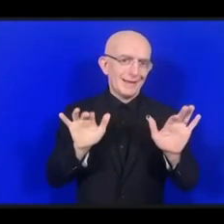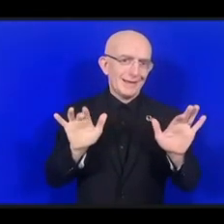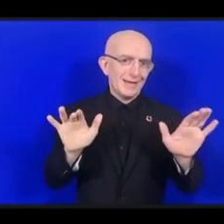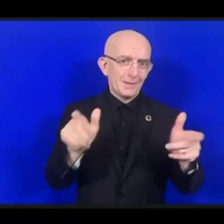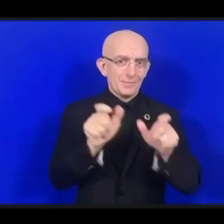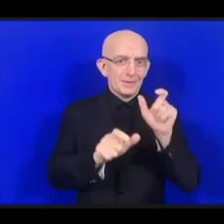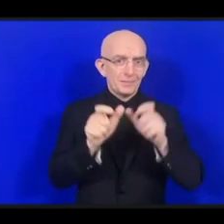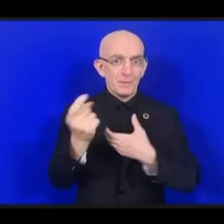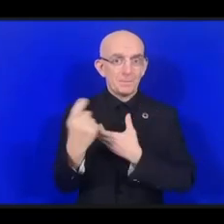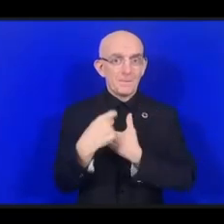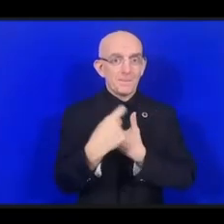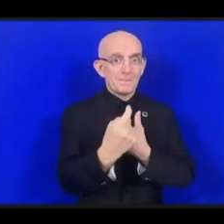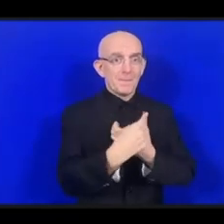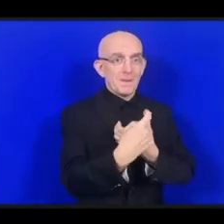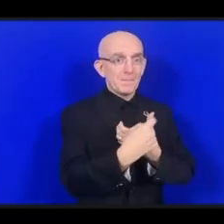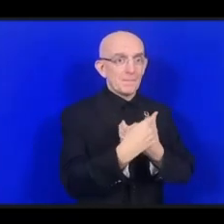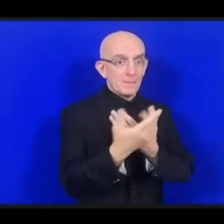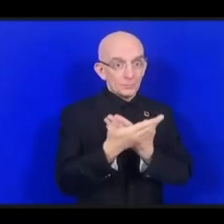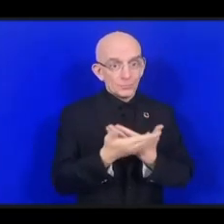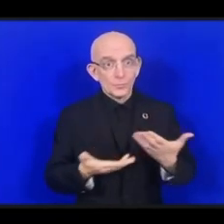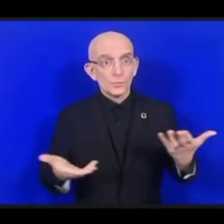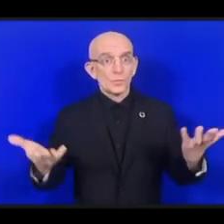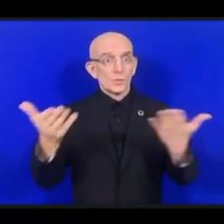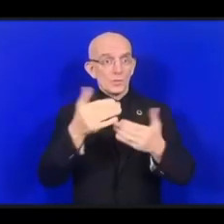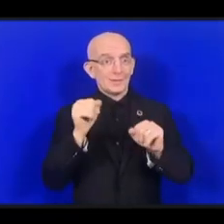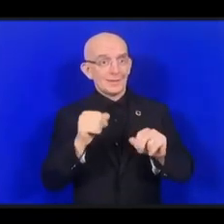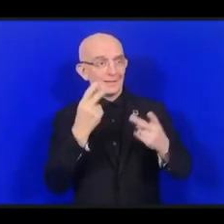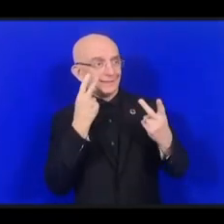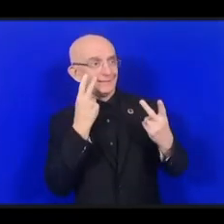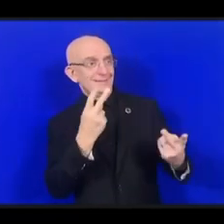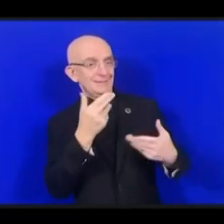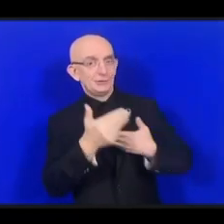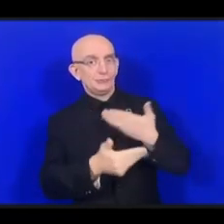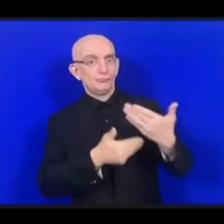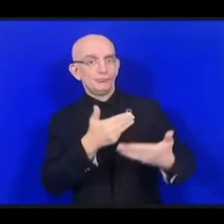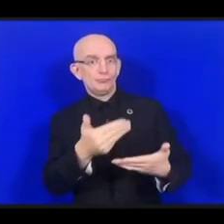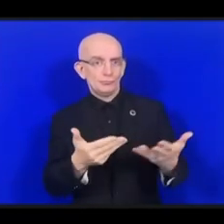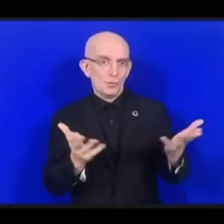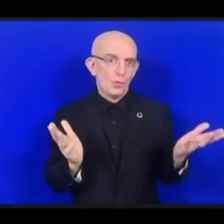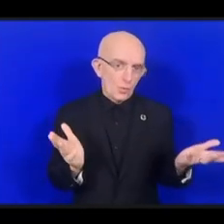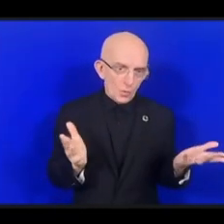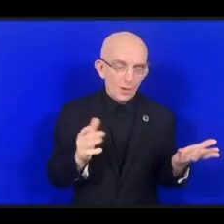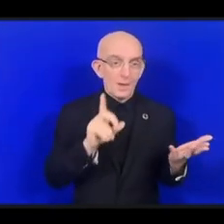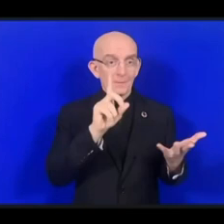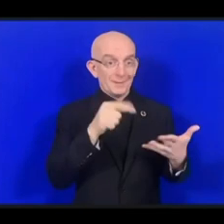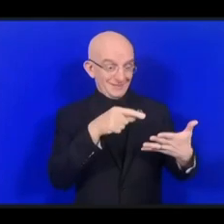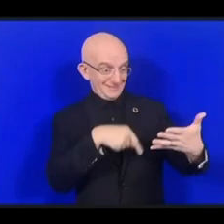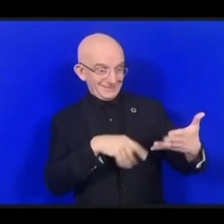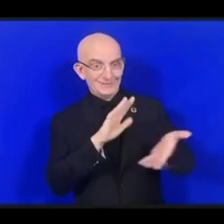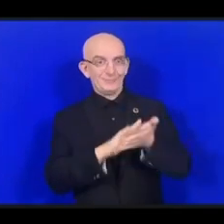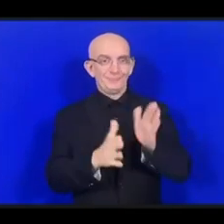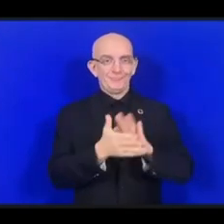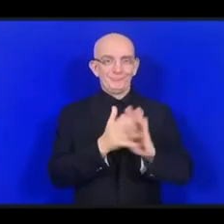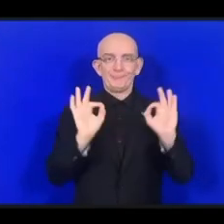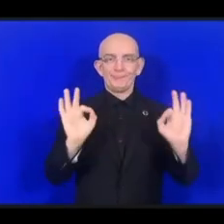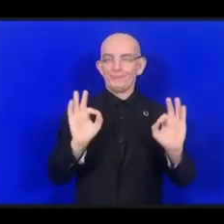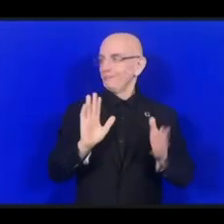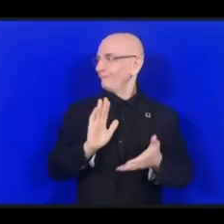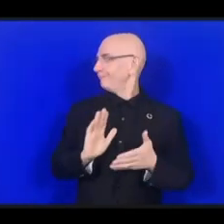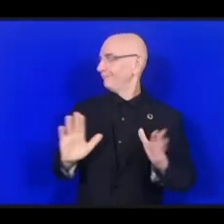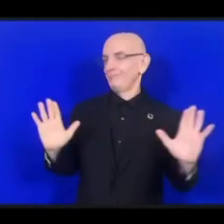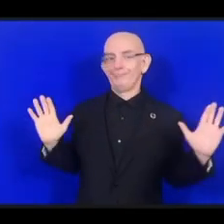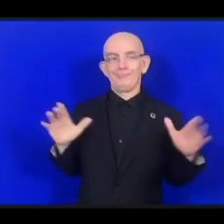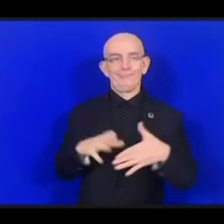suffisent pas à partir de ces chiffres ce qui ressort ce sont les résultats et les réalisations importants les idées et les